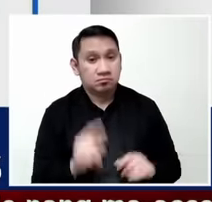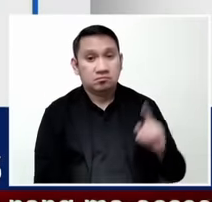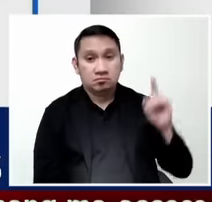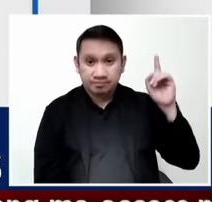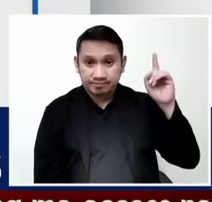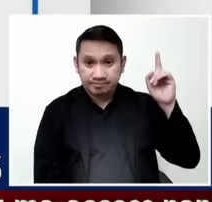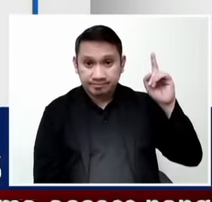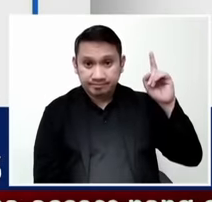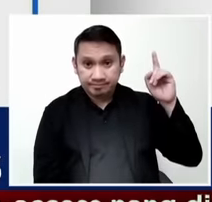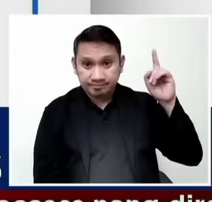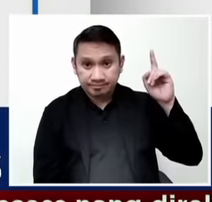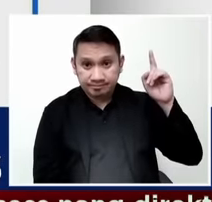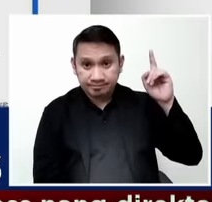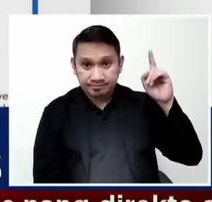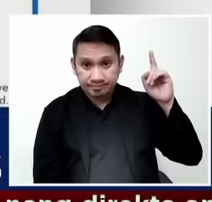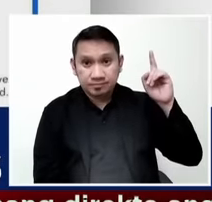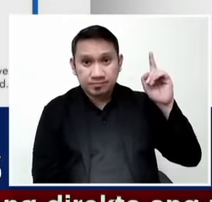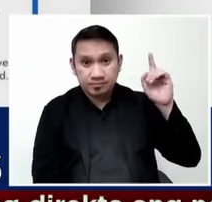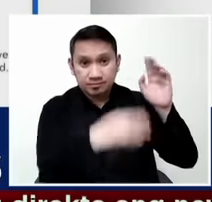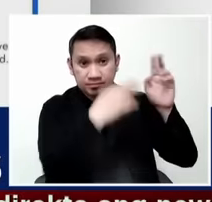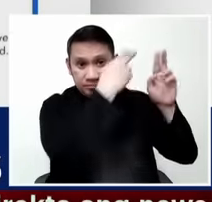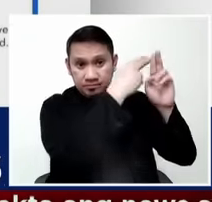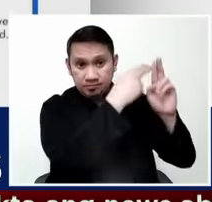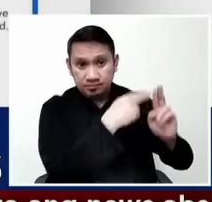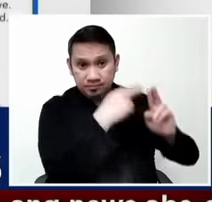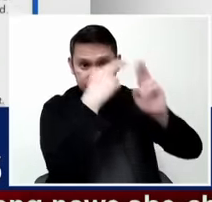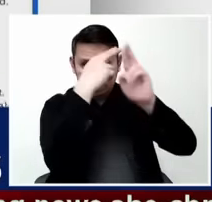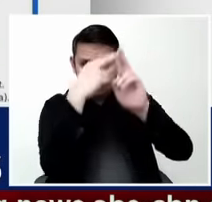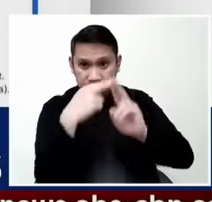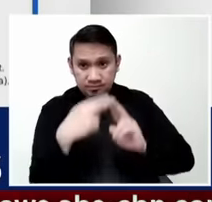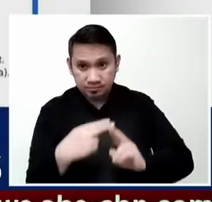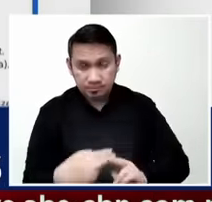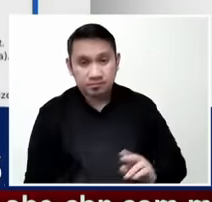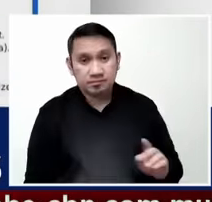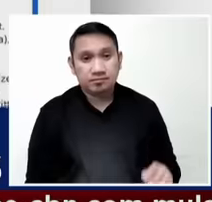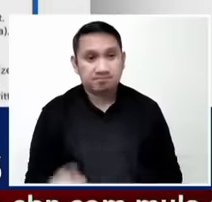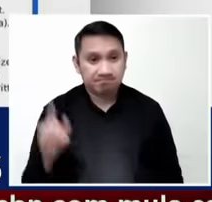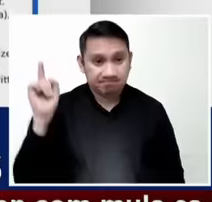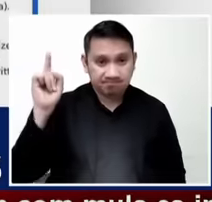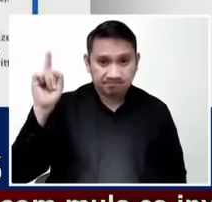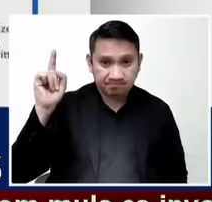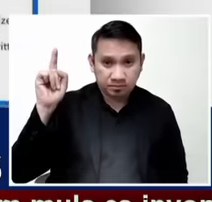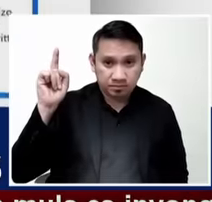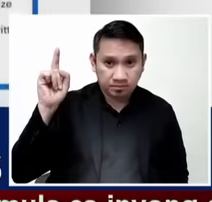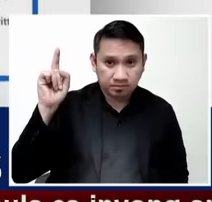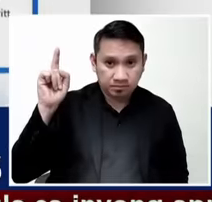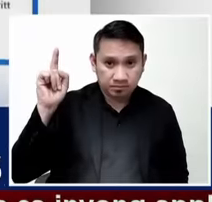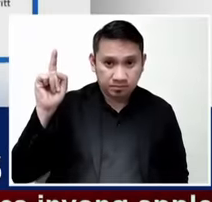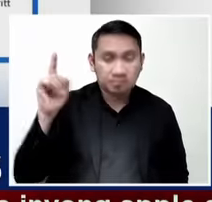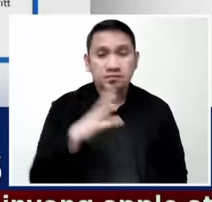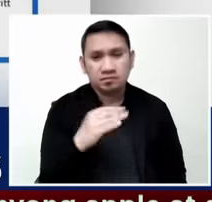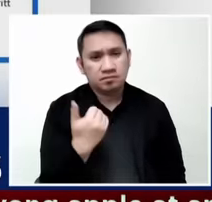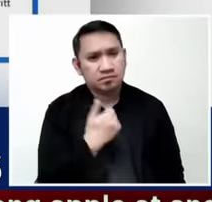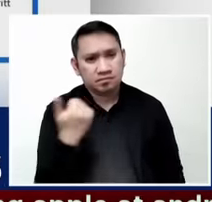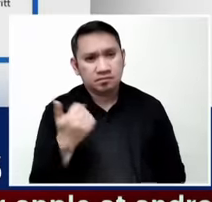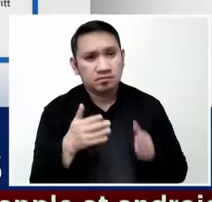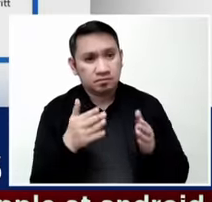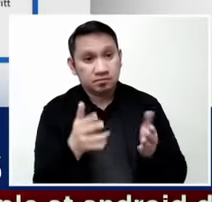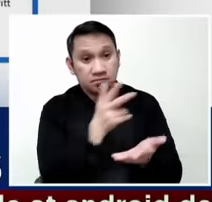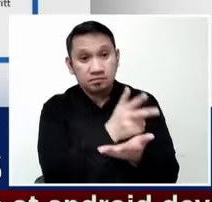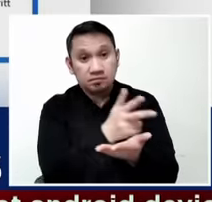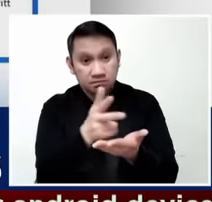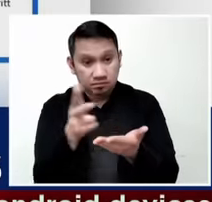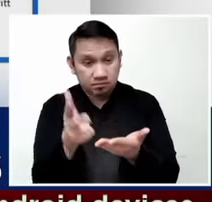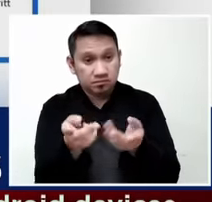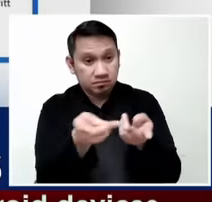Boulevard, bahagi ng Dimasalang, Blooming Street, Retiro at Maseda. May mga alternatibong daan din at parking areas. At para